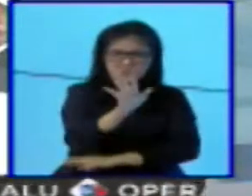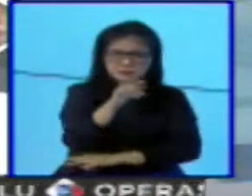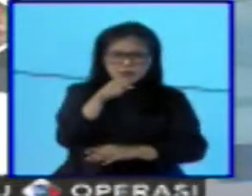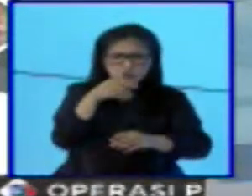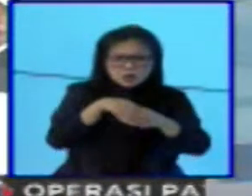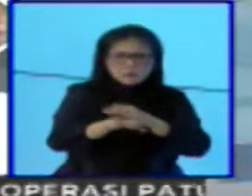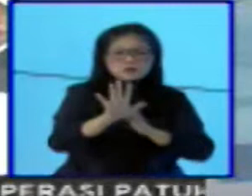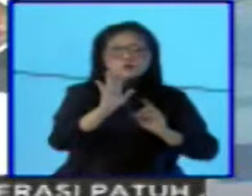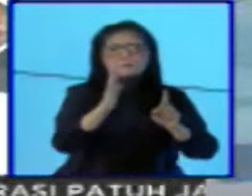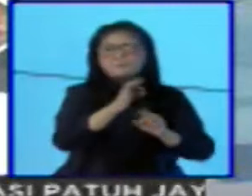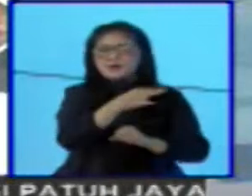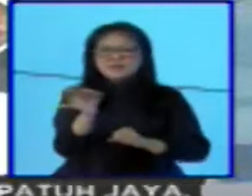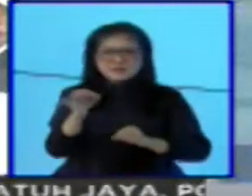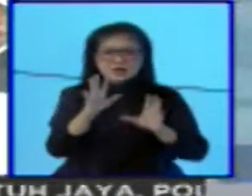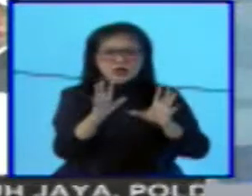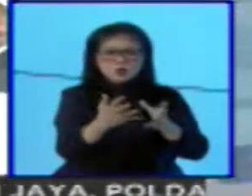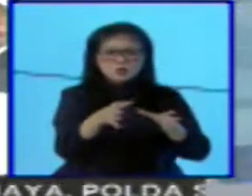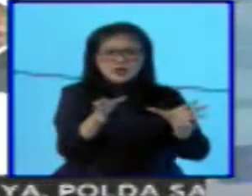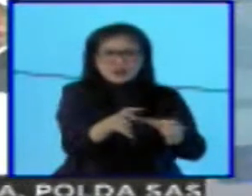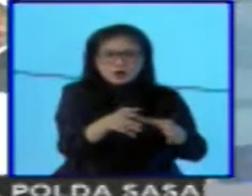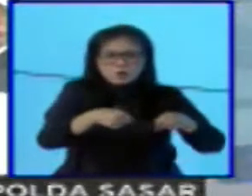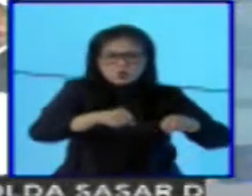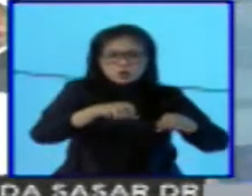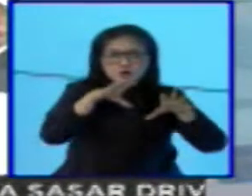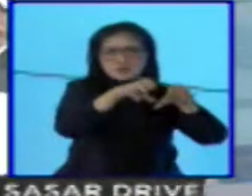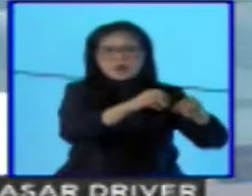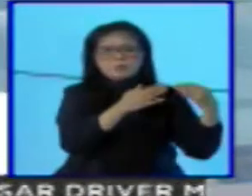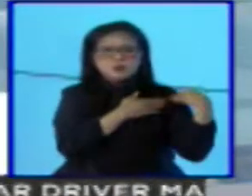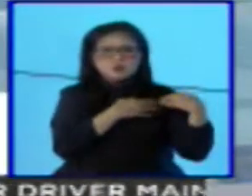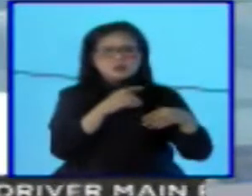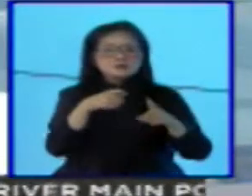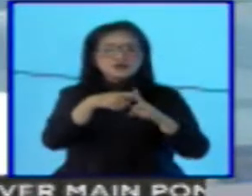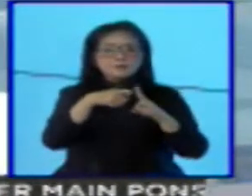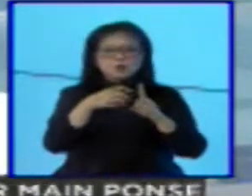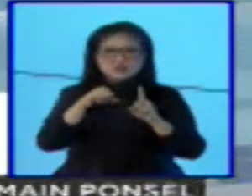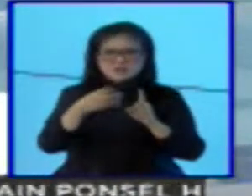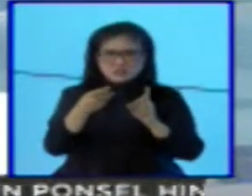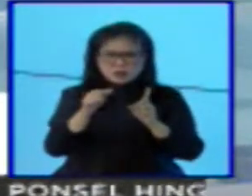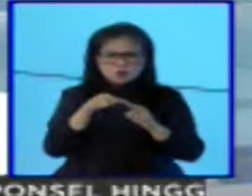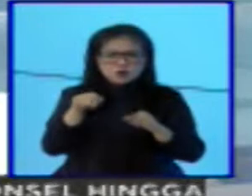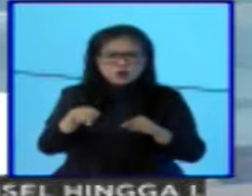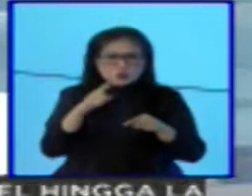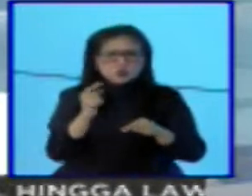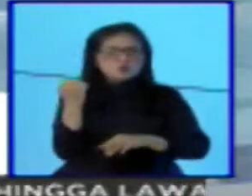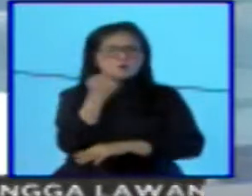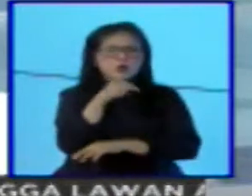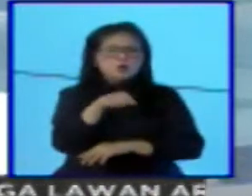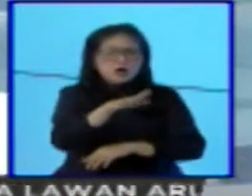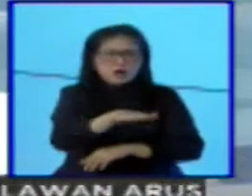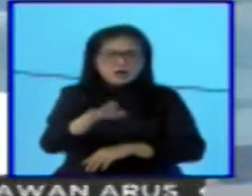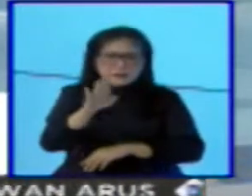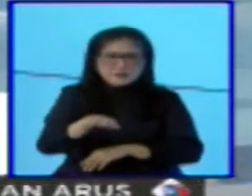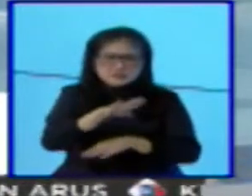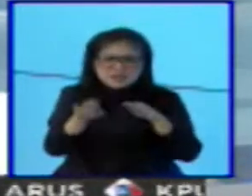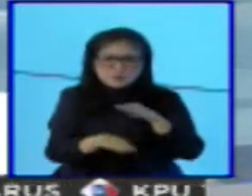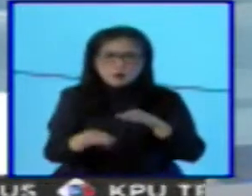geng motor yang ditangkap petugas pasca tawuran di Kebon Jeruk, Jakarta Barat. Ironisnya, di antara para pelaku terdapat anak-anak di bawah